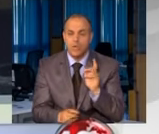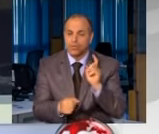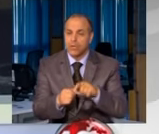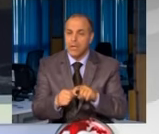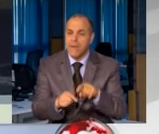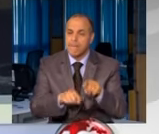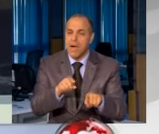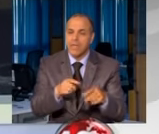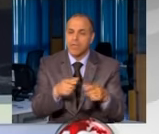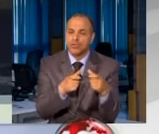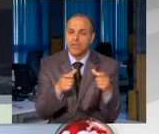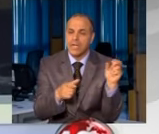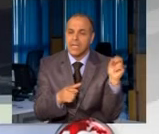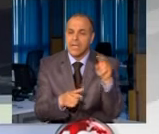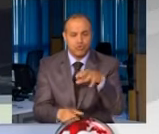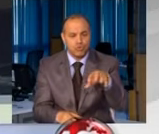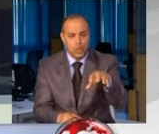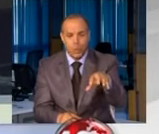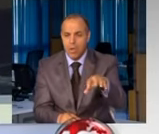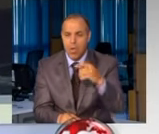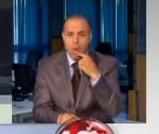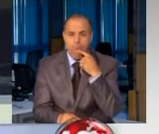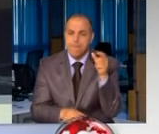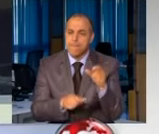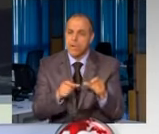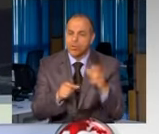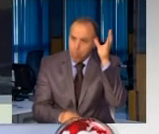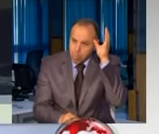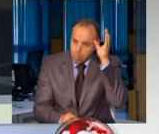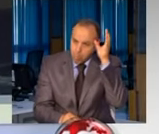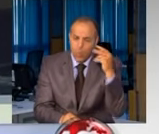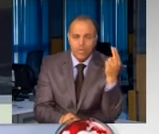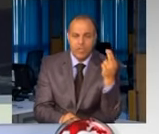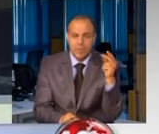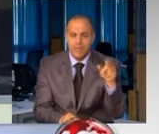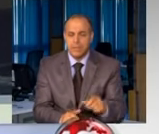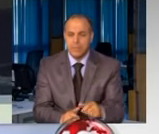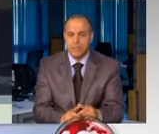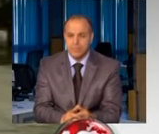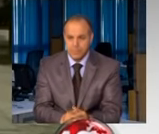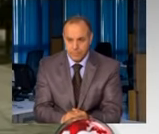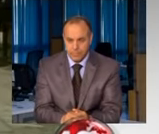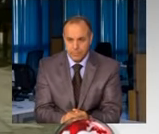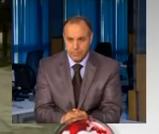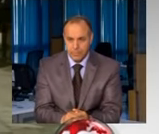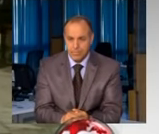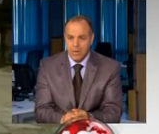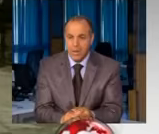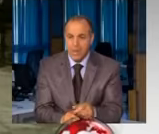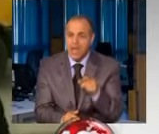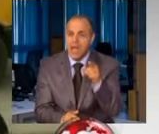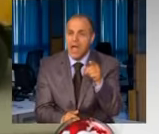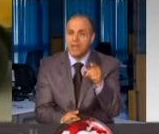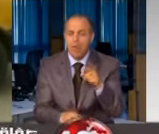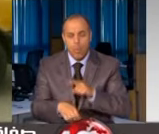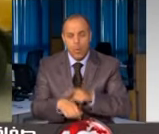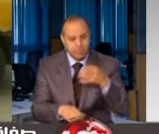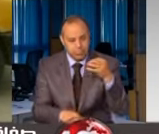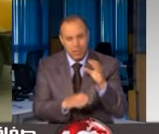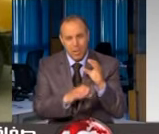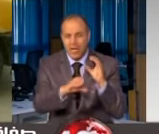فيها بعض شركات النقل الجهوية وعدد من الخبراء والجامعيين. أمام عدم انتظام مواعيد